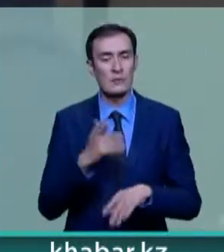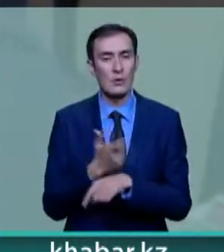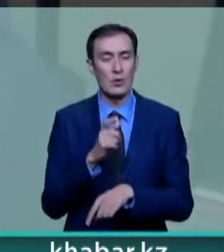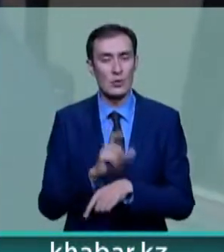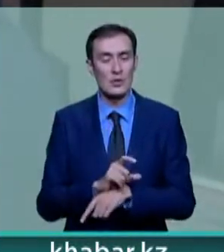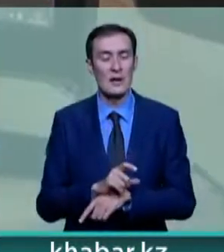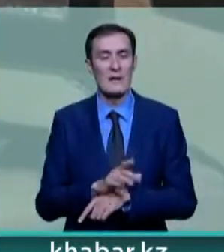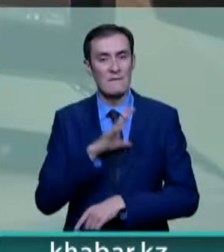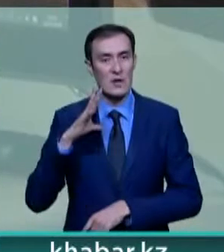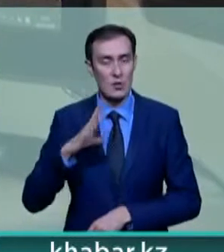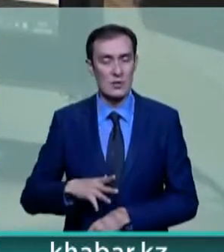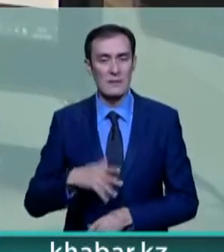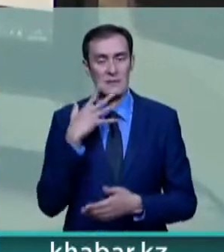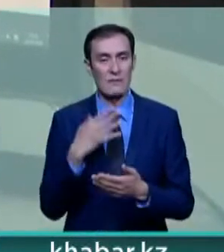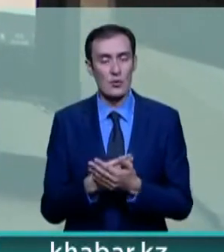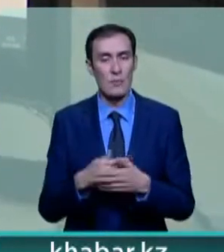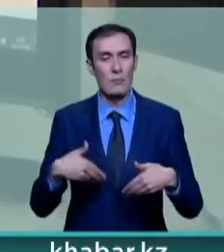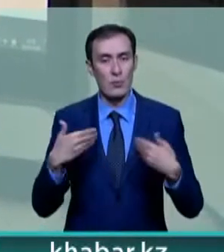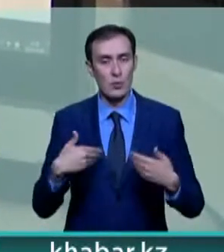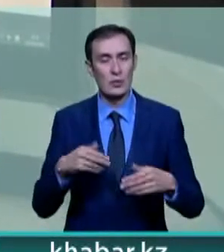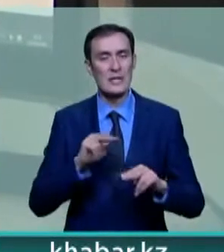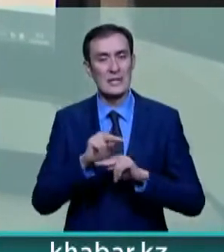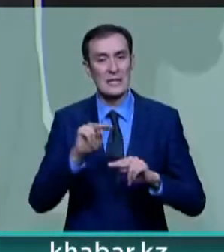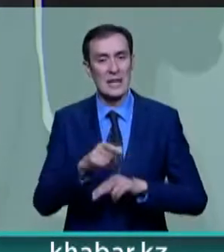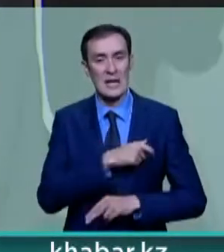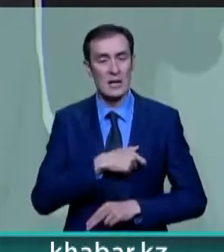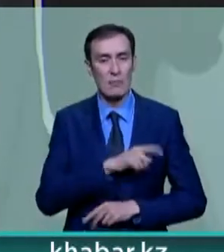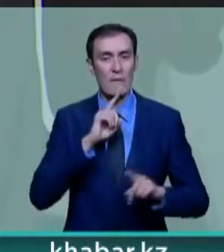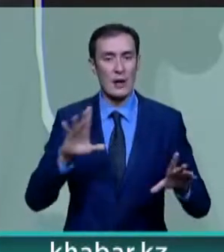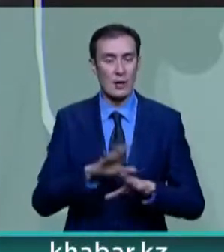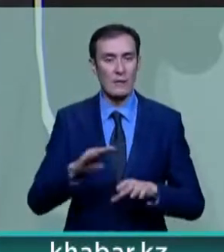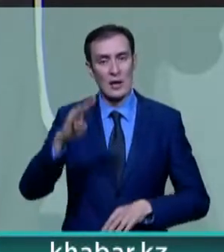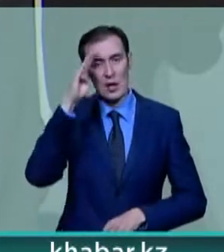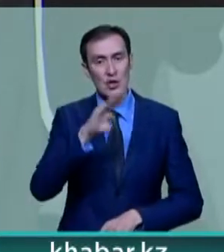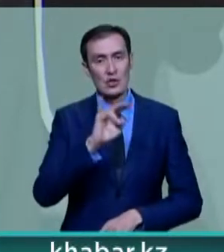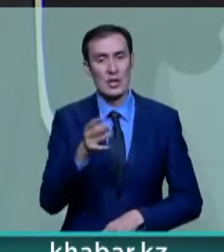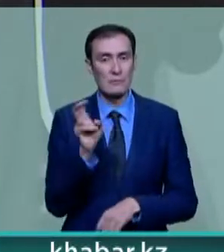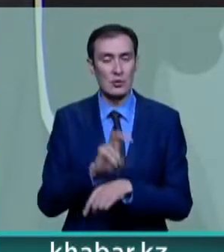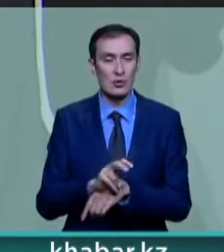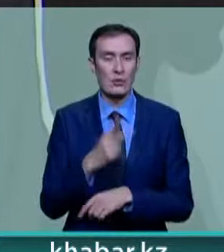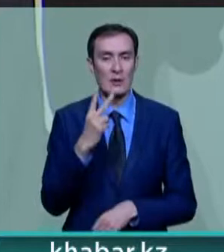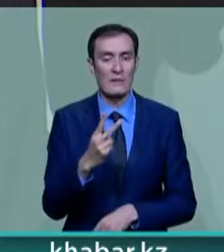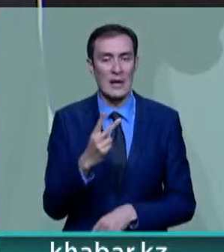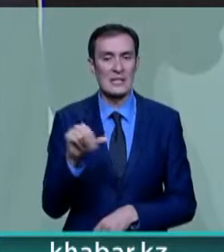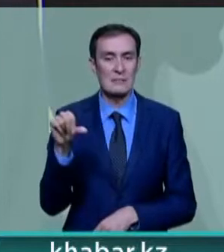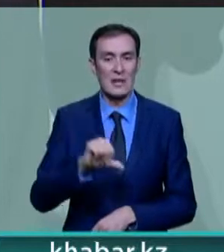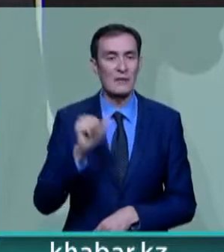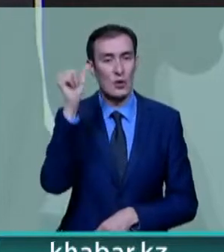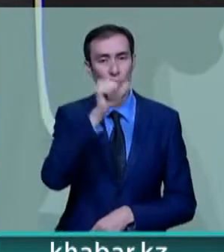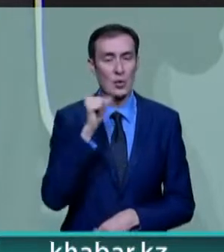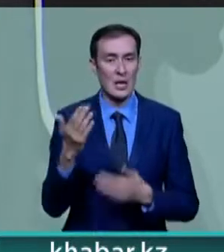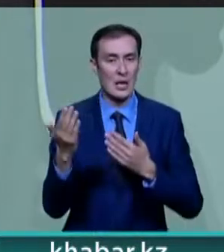невероятно гибким и выносливым, свою лепту вносит тренер по вокалу. Жан пришел ко мне 2,5 года